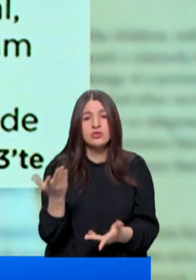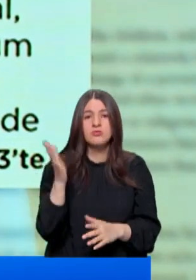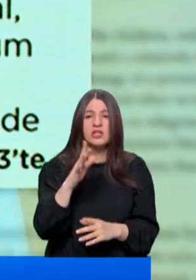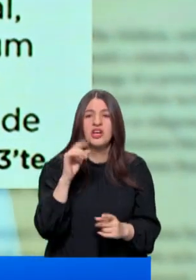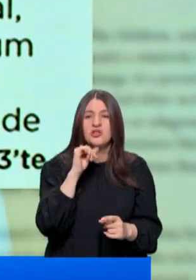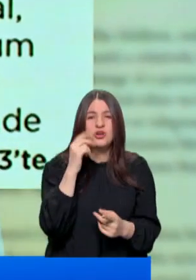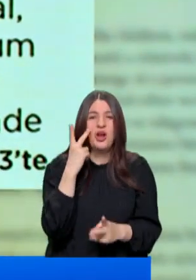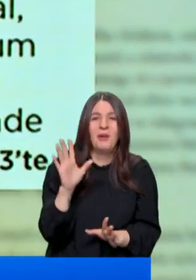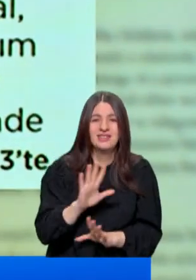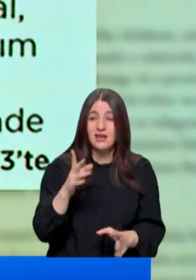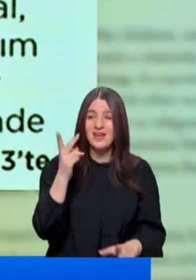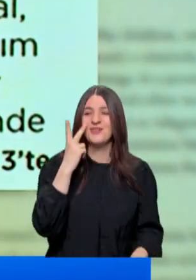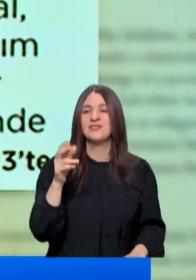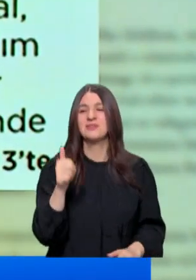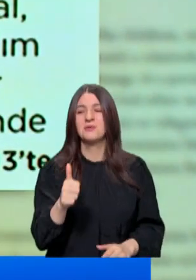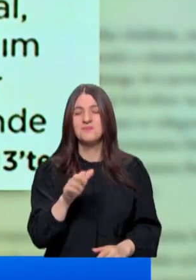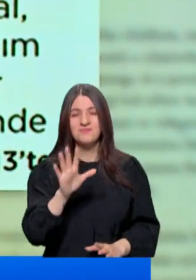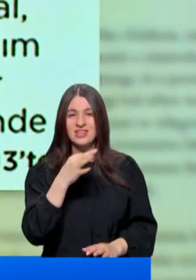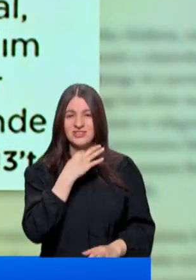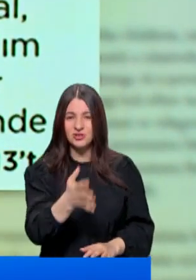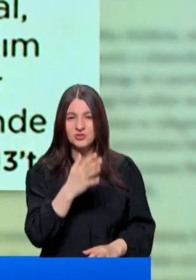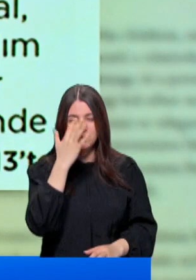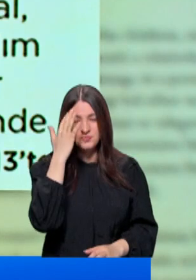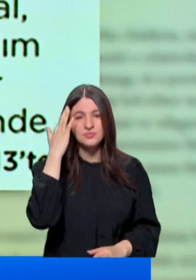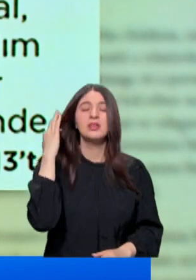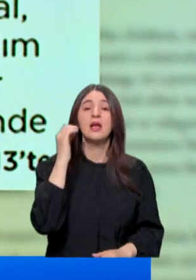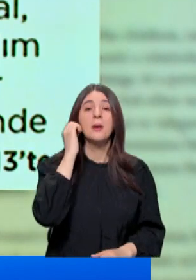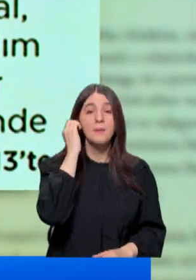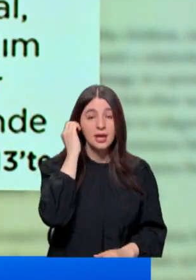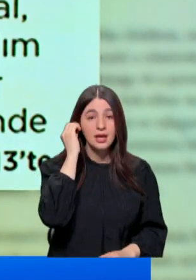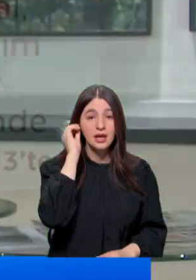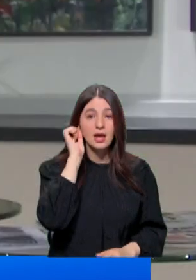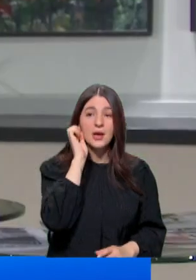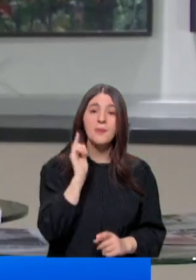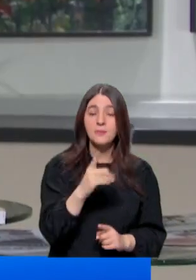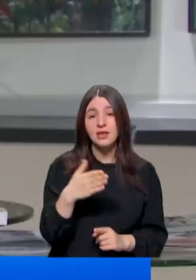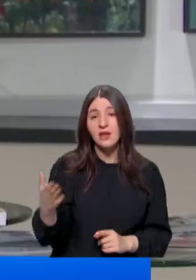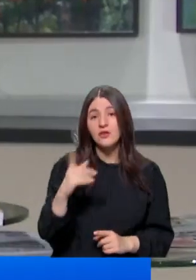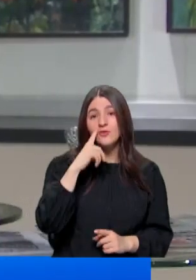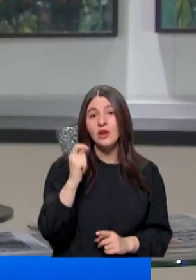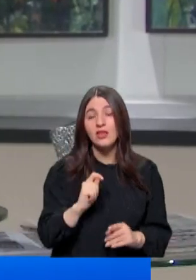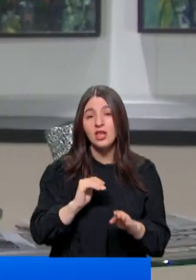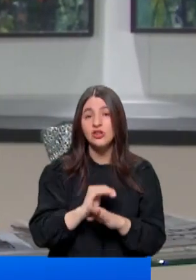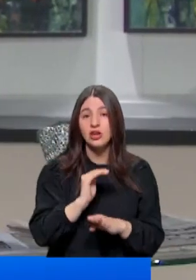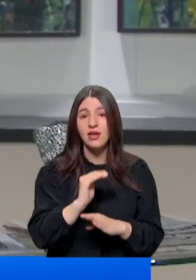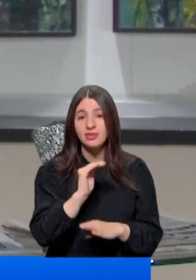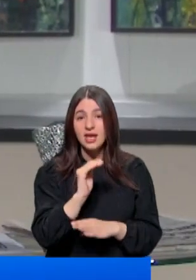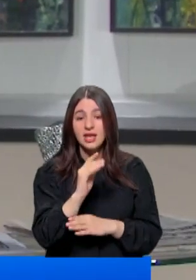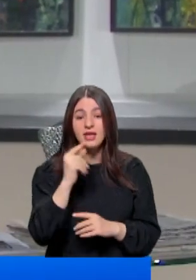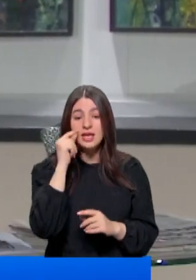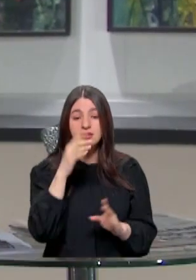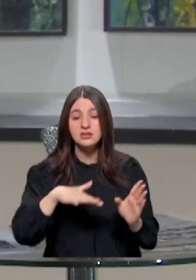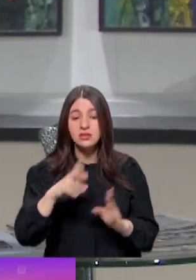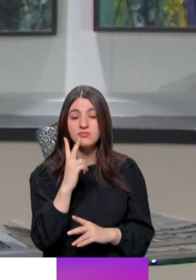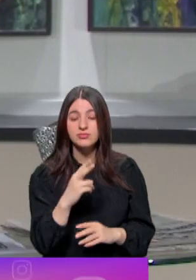türlü göremezdik bunu. Gördünüz, tamam. Teşekkür ediyorum. Peki bir taraftan da Ukrayna'da yaşananların